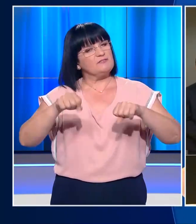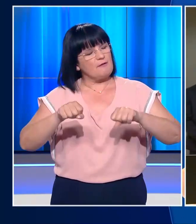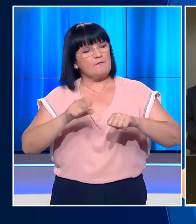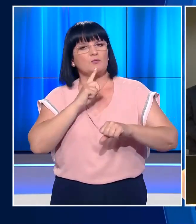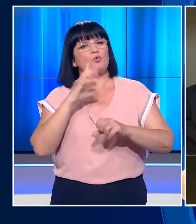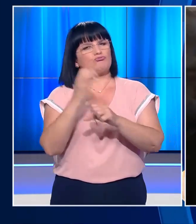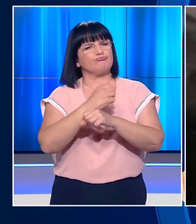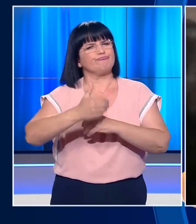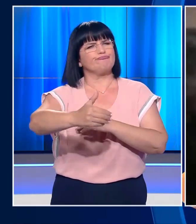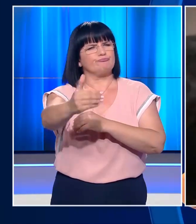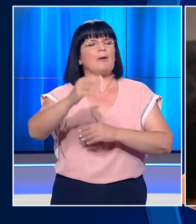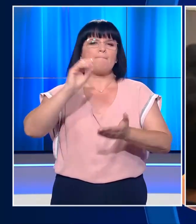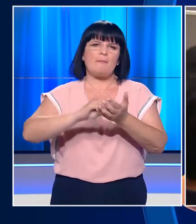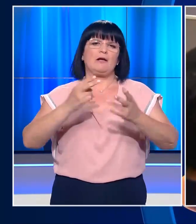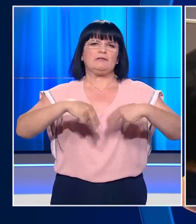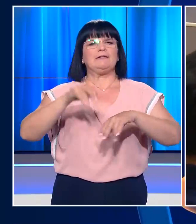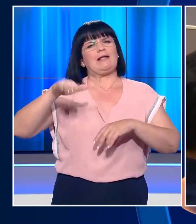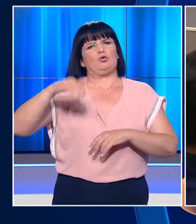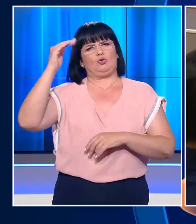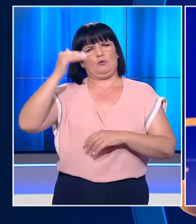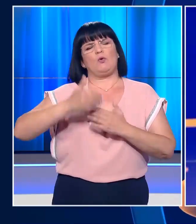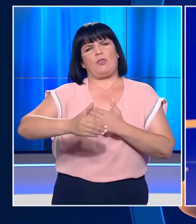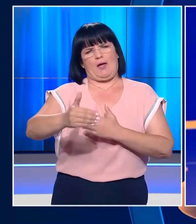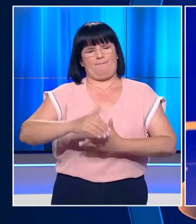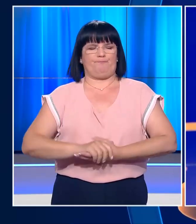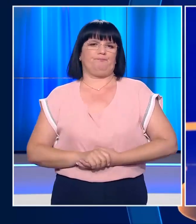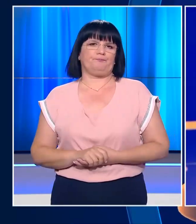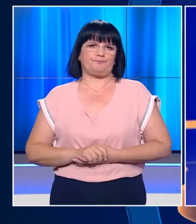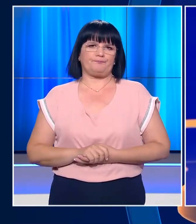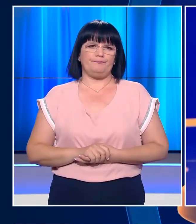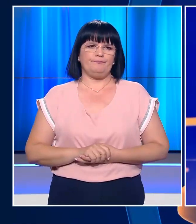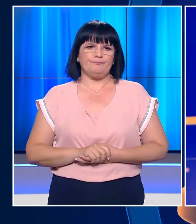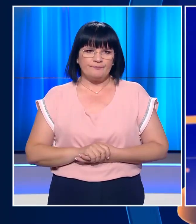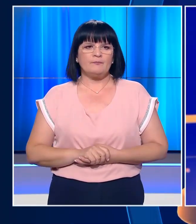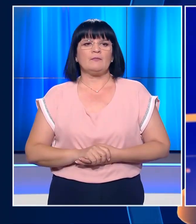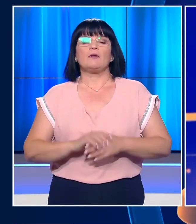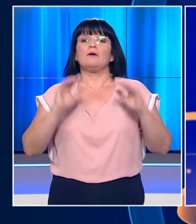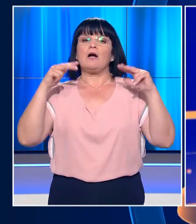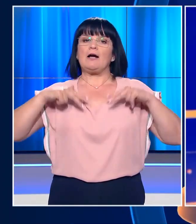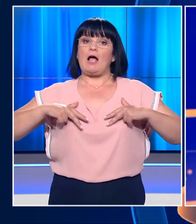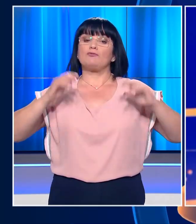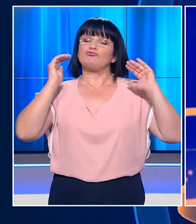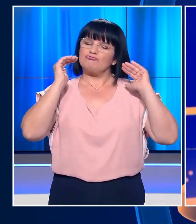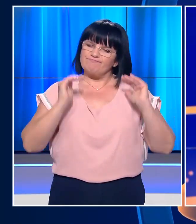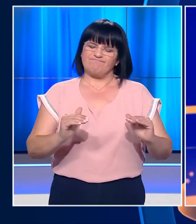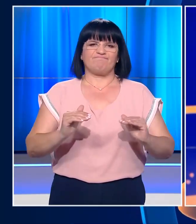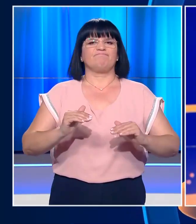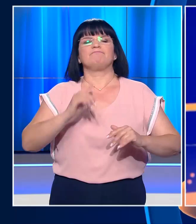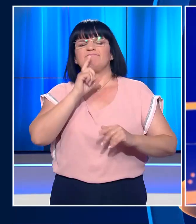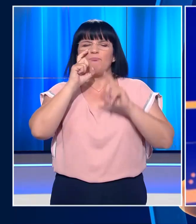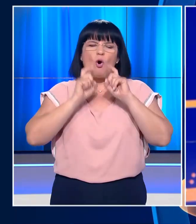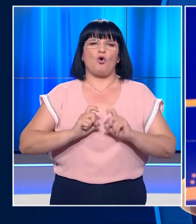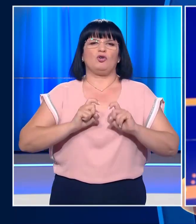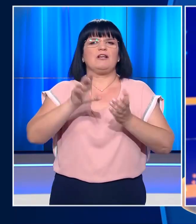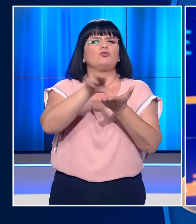αναμένεται να επιτευχθεί σε μια νέα Σύνοδο στα τέλη Ιουλίου. Και με τη σφραγίδα του κράτους, υποχρεωτική είναι από σήμερα η χρήση